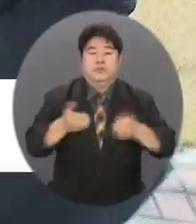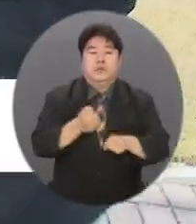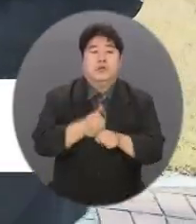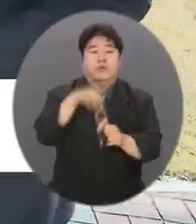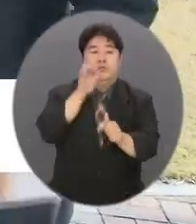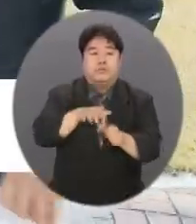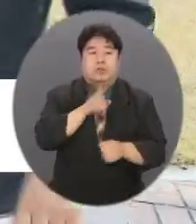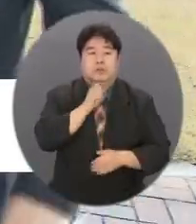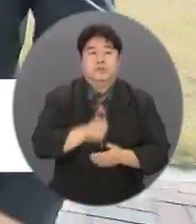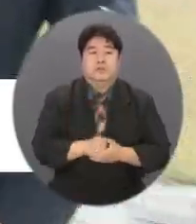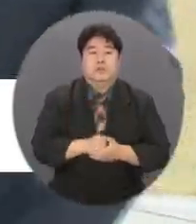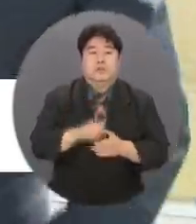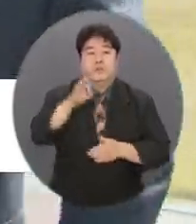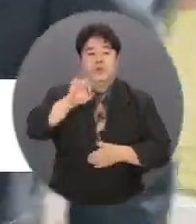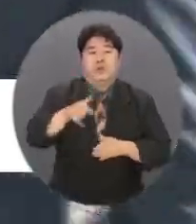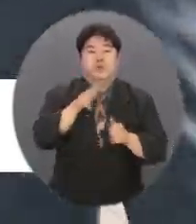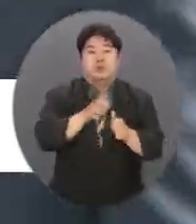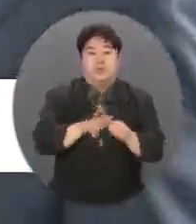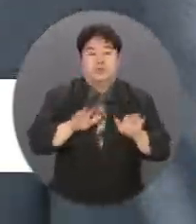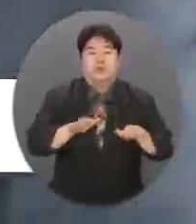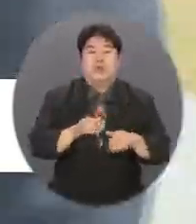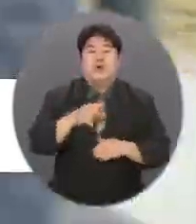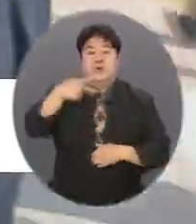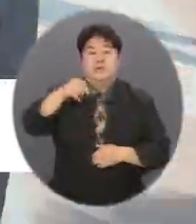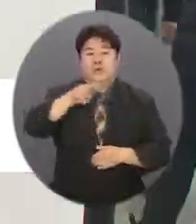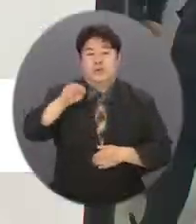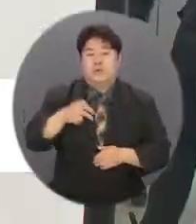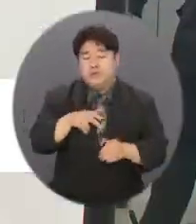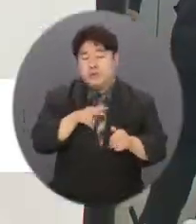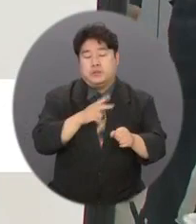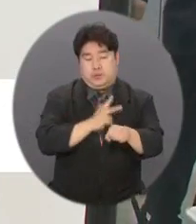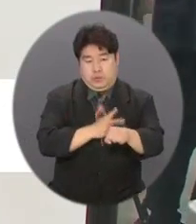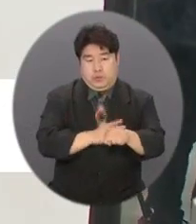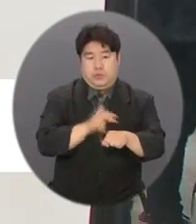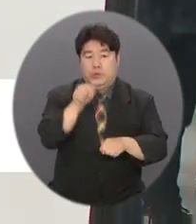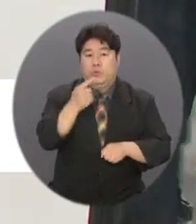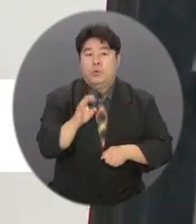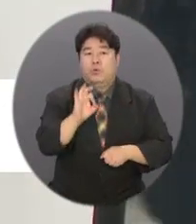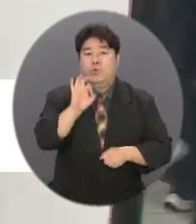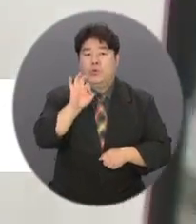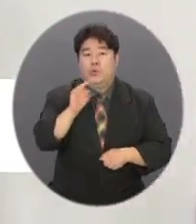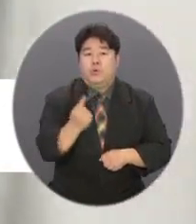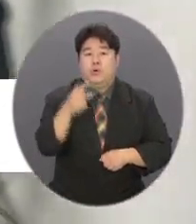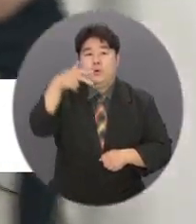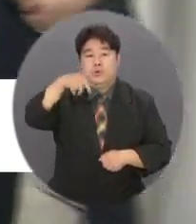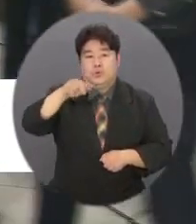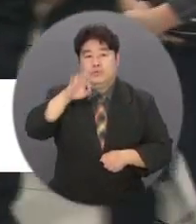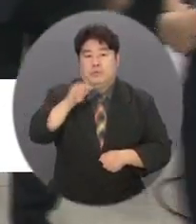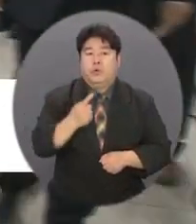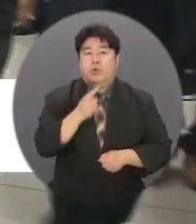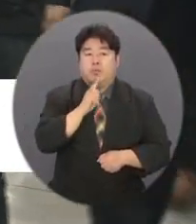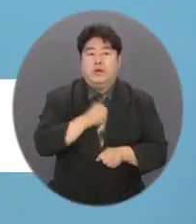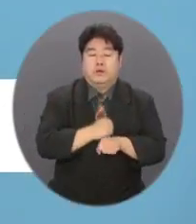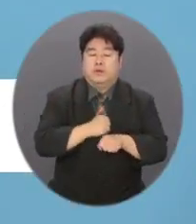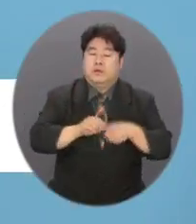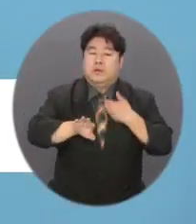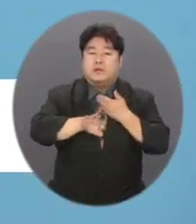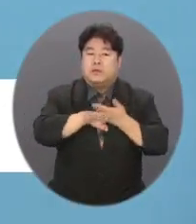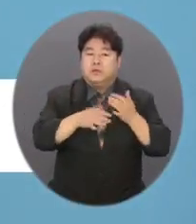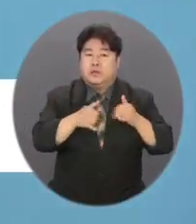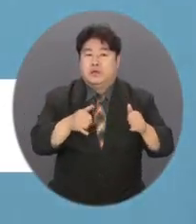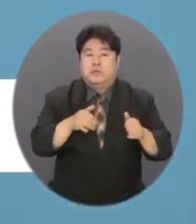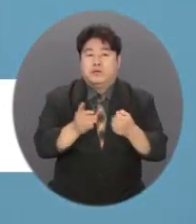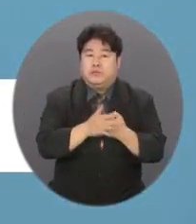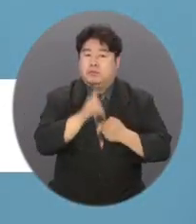했읍니다 원우 보는 서민 교수의 품어 준 표 라는 표현과 관련해 남 탓할 게 아니고 스스로 돌아봐야